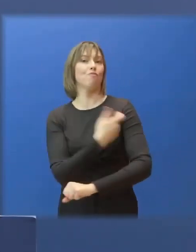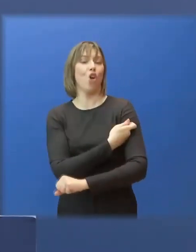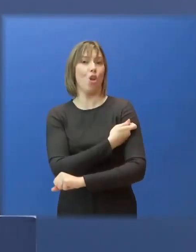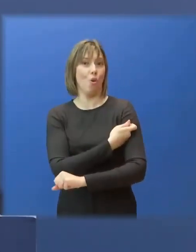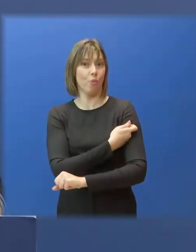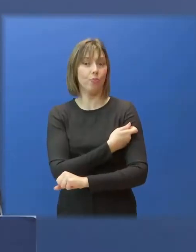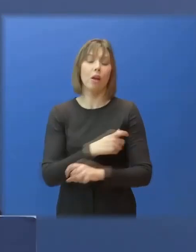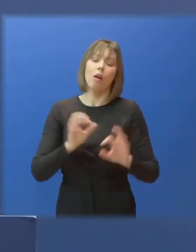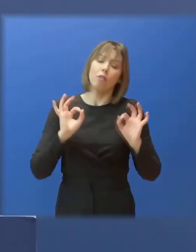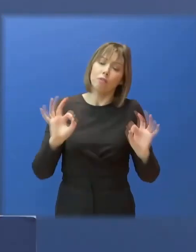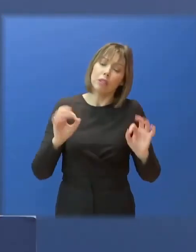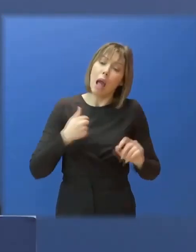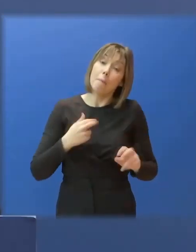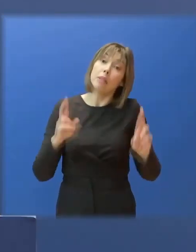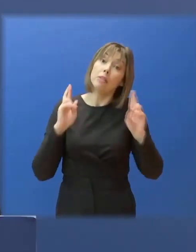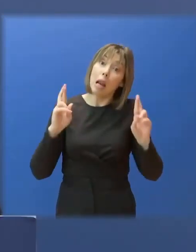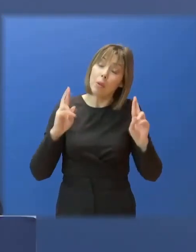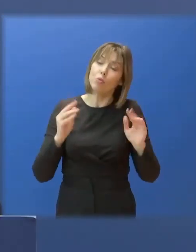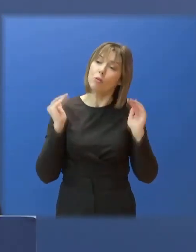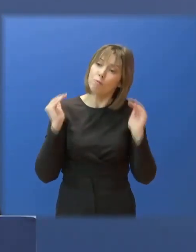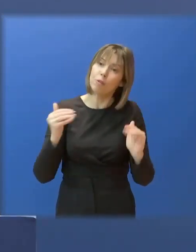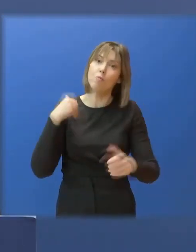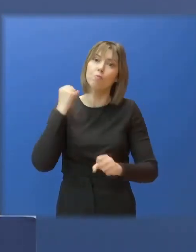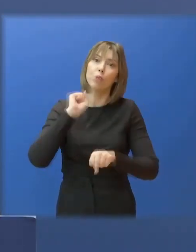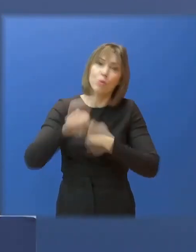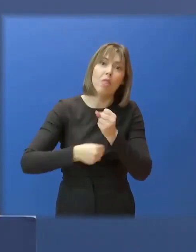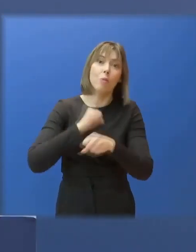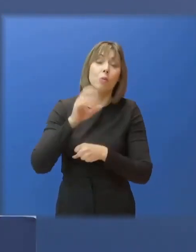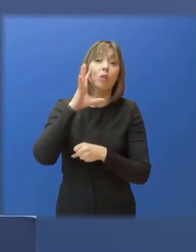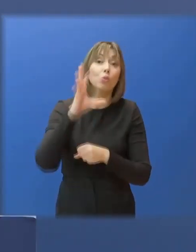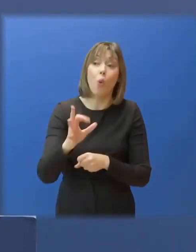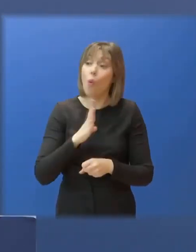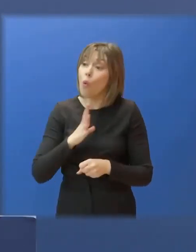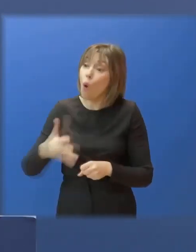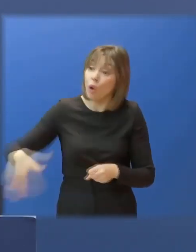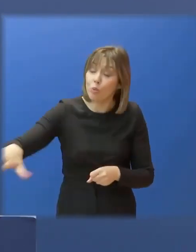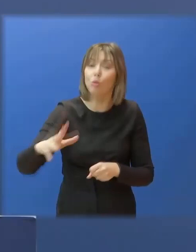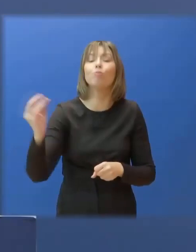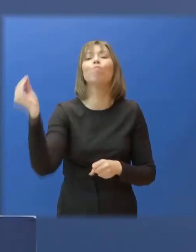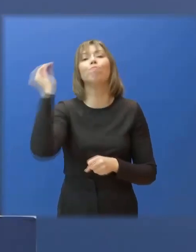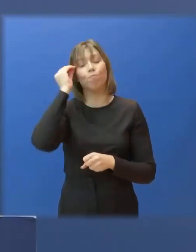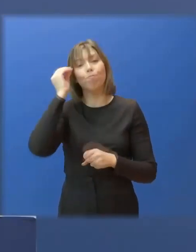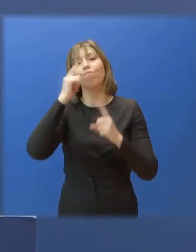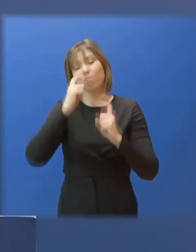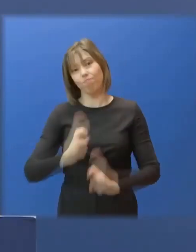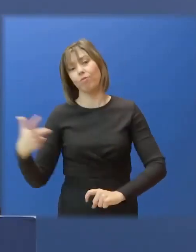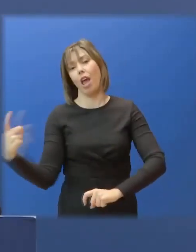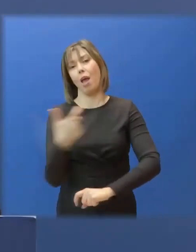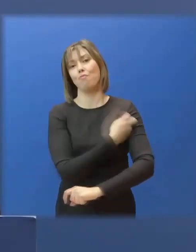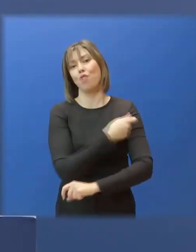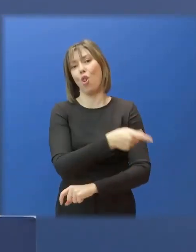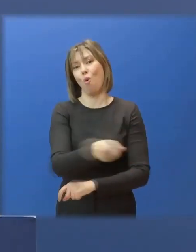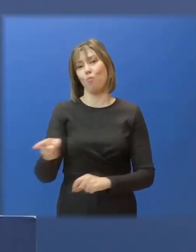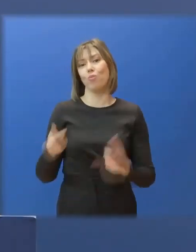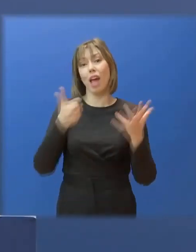εμείς ευελπιστούμε και θα συνεχίσουμε την προσπάθεια να πιστούν όσο το δυνατόν περισσότεροι συμπολίτες μας από 60 και άνω να κάνουν την πρώτη δόση